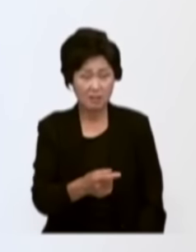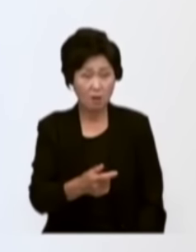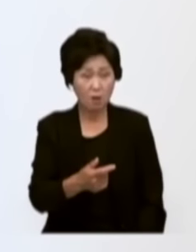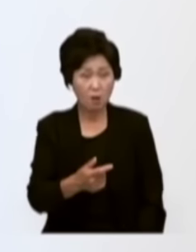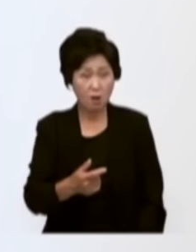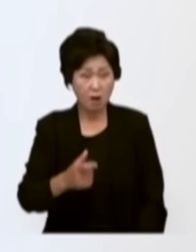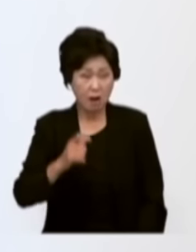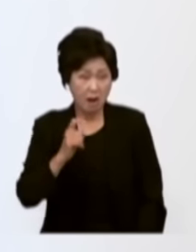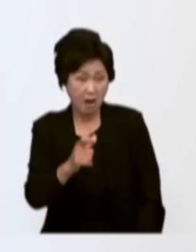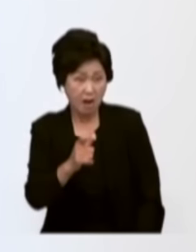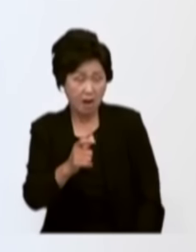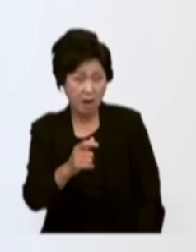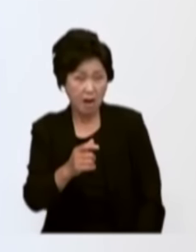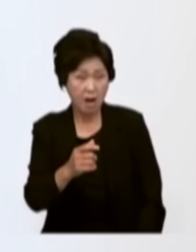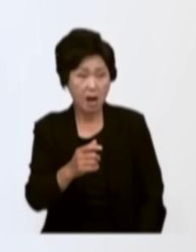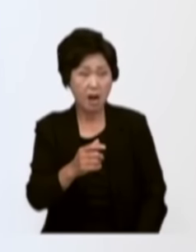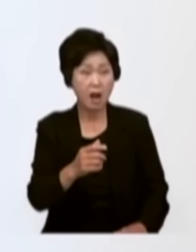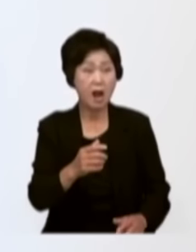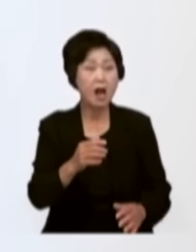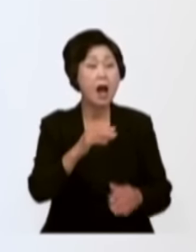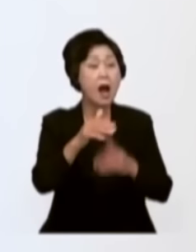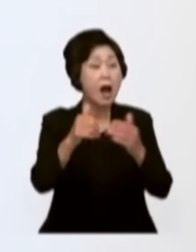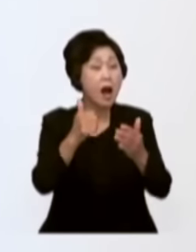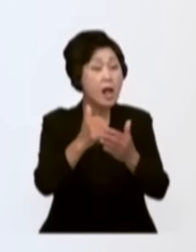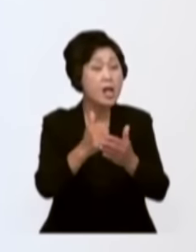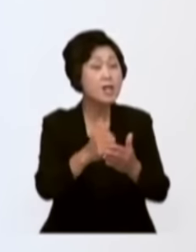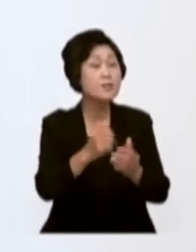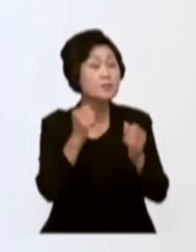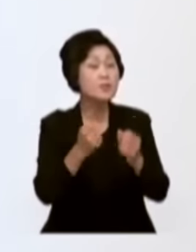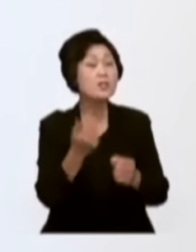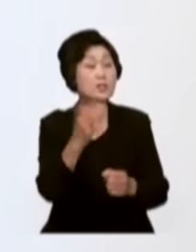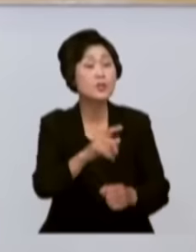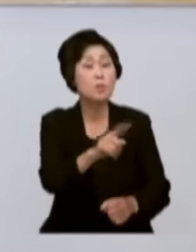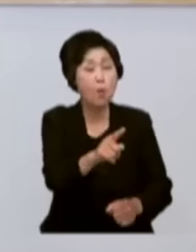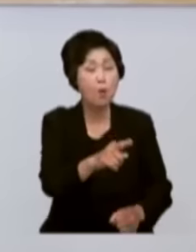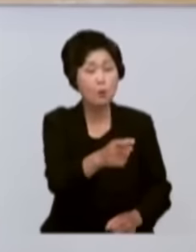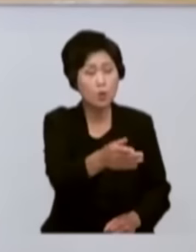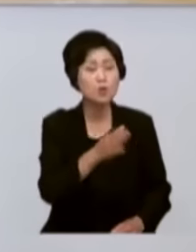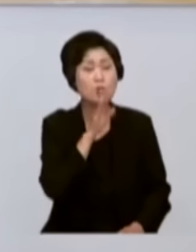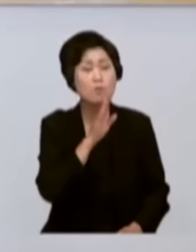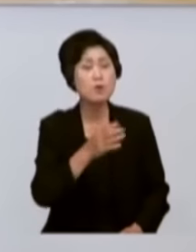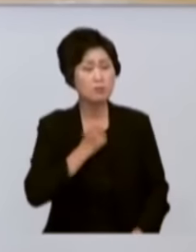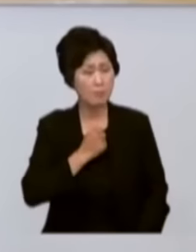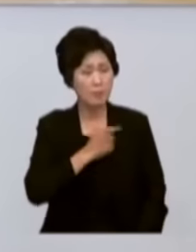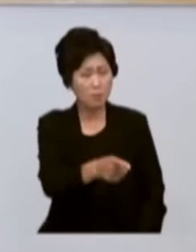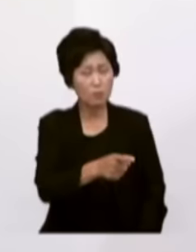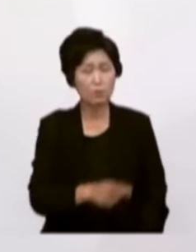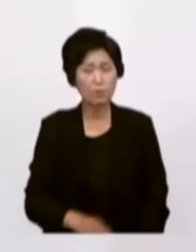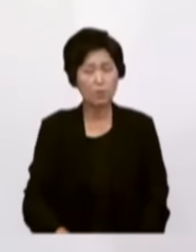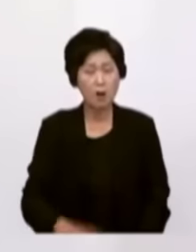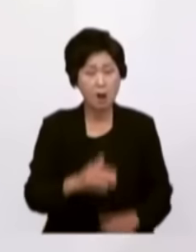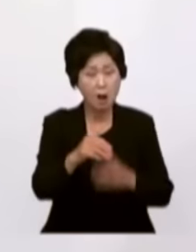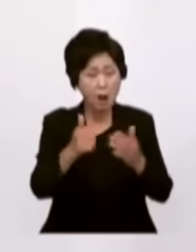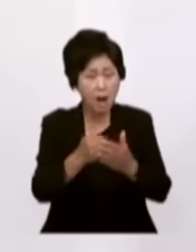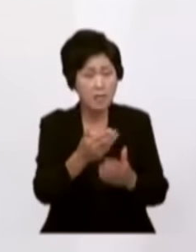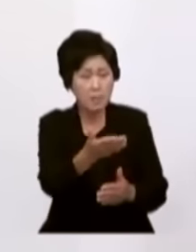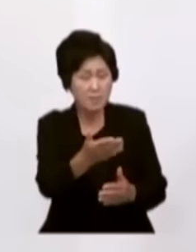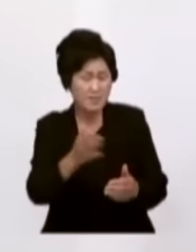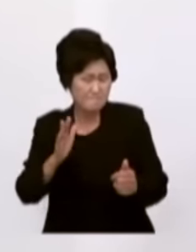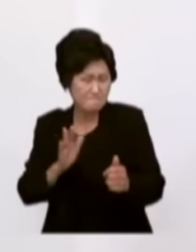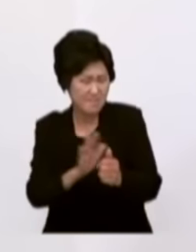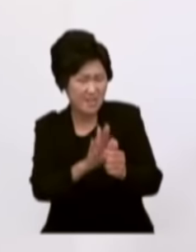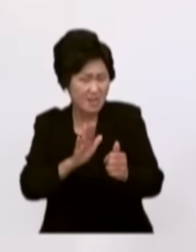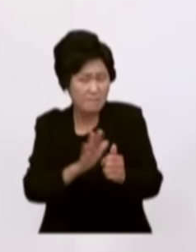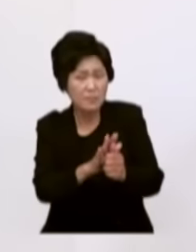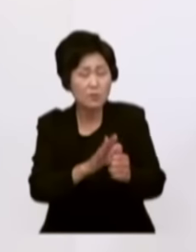있잖아. 하나님이라는 백인데 뭐 걱정이야? 뭐가 겁나? 야, 너 진짜 답답하다. 절친인 주성민 목사님이. 너 하나님이 너를 뒤에서